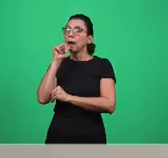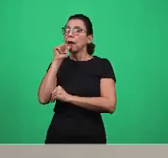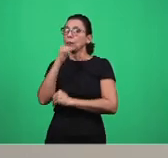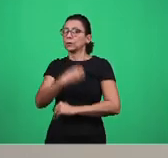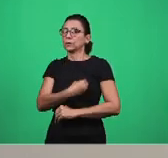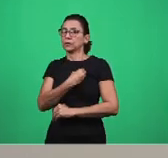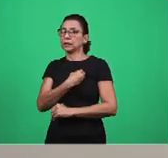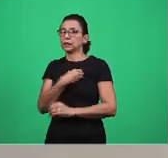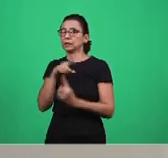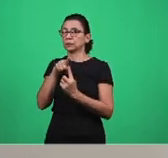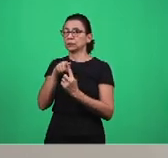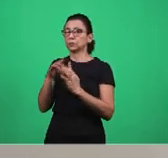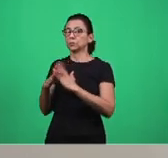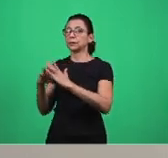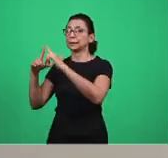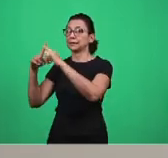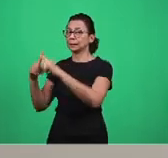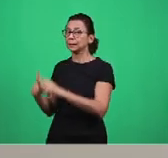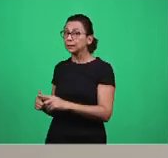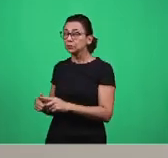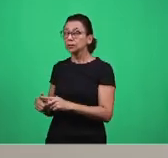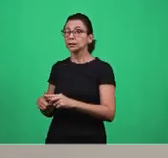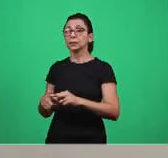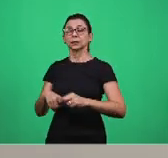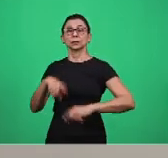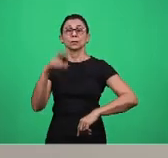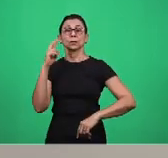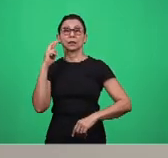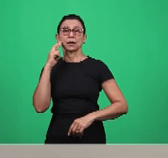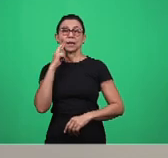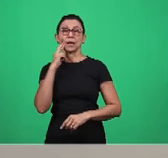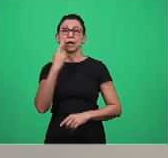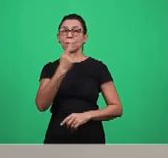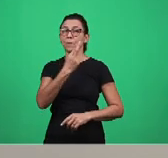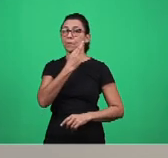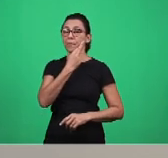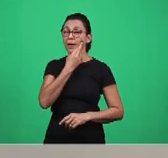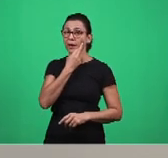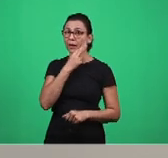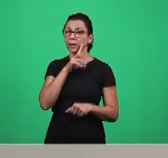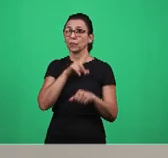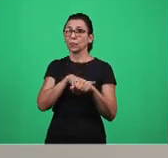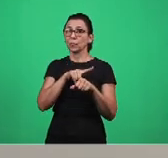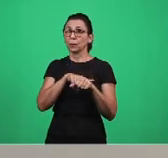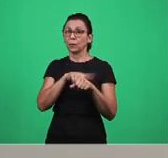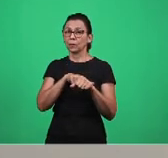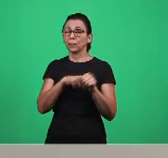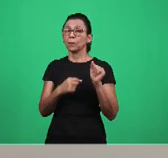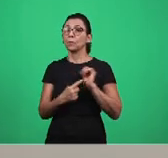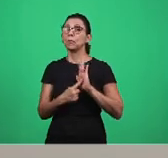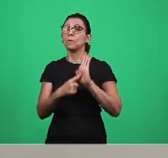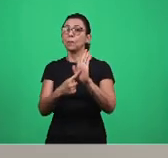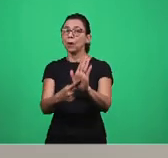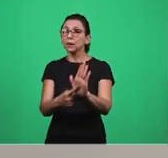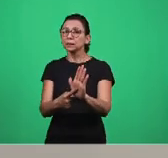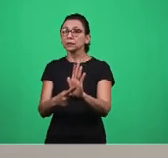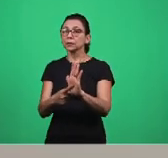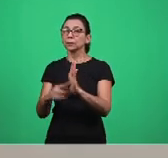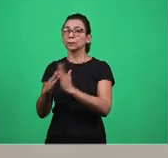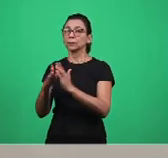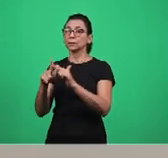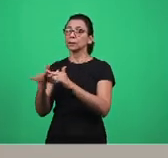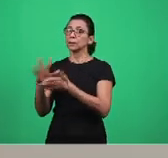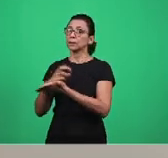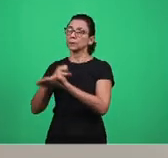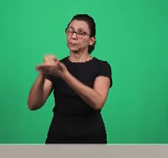là, prophétiquement, parle à propos d'une Église qui va partir, mais qui laisse les marques ici. Elle